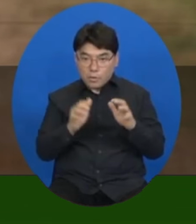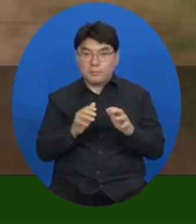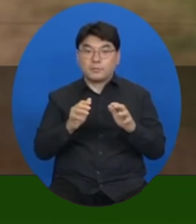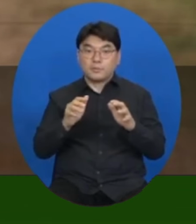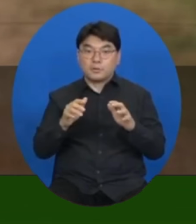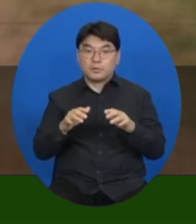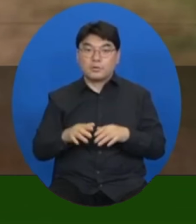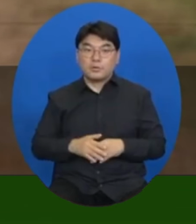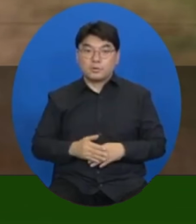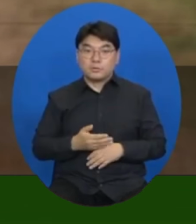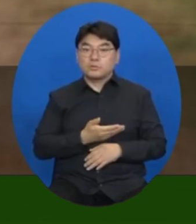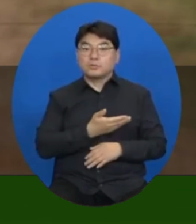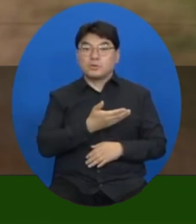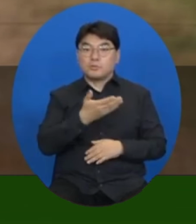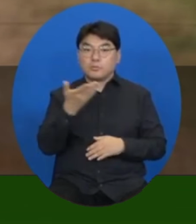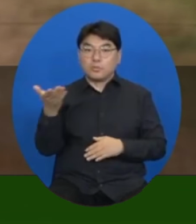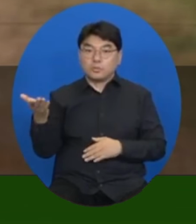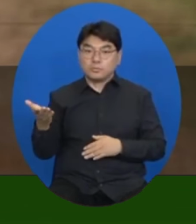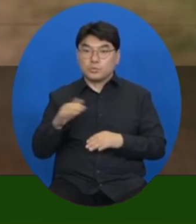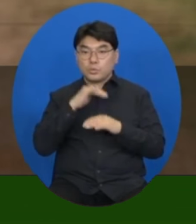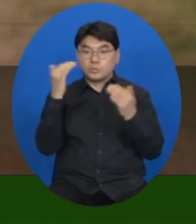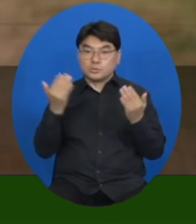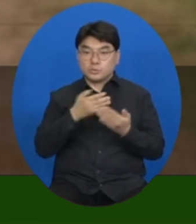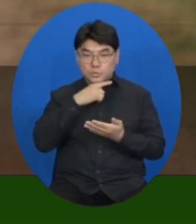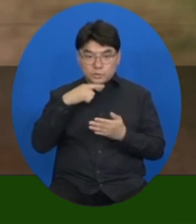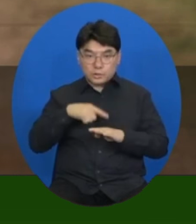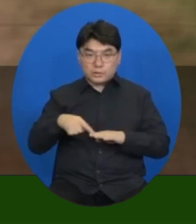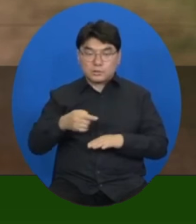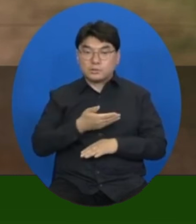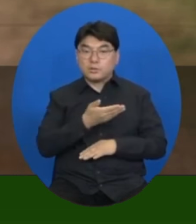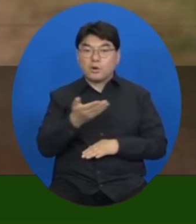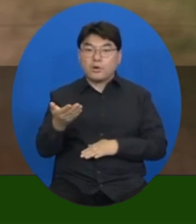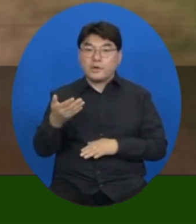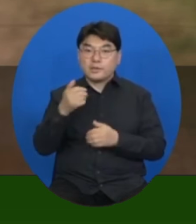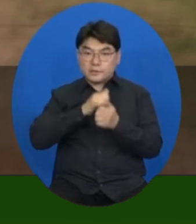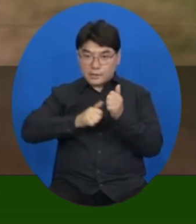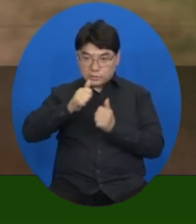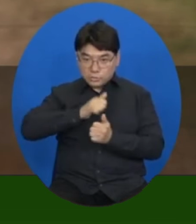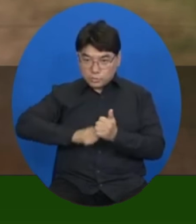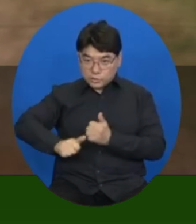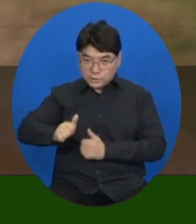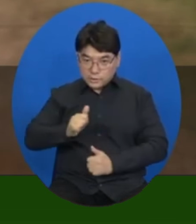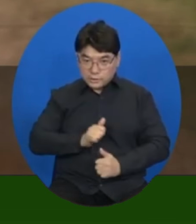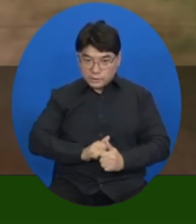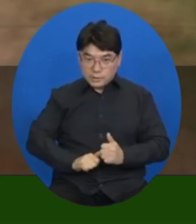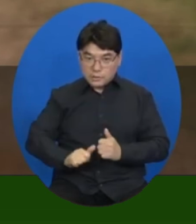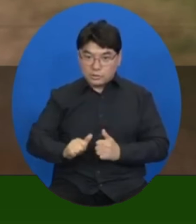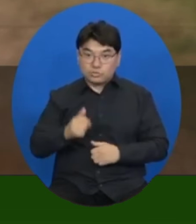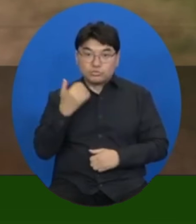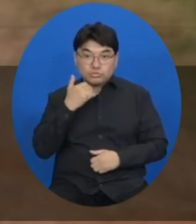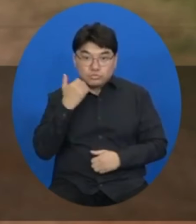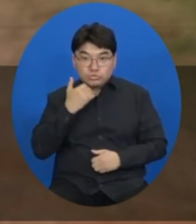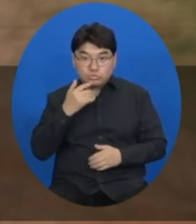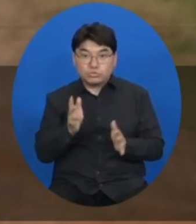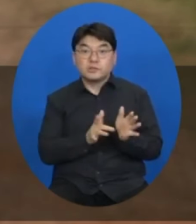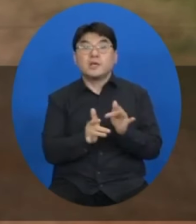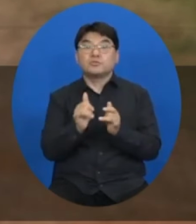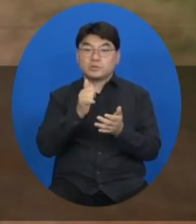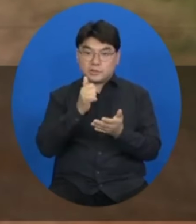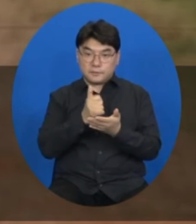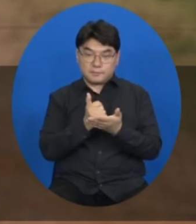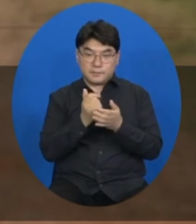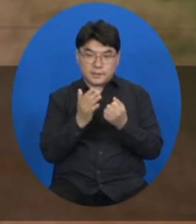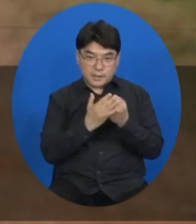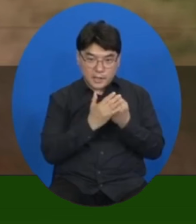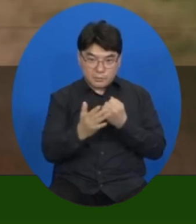씨 이거는 단수 복수가 아니에요 너의 씨 너의 자손 그가 누굽니까 예수님이 말미암아